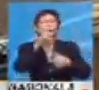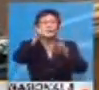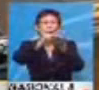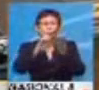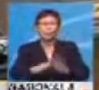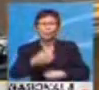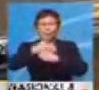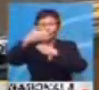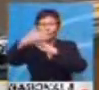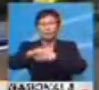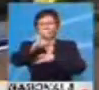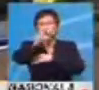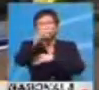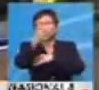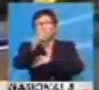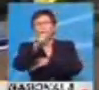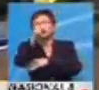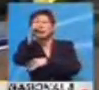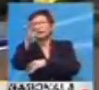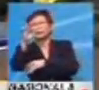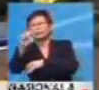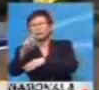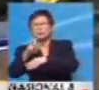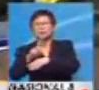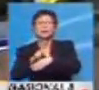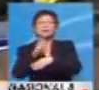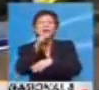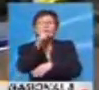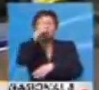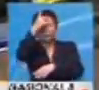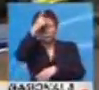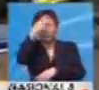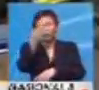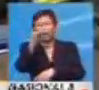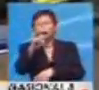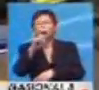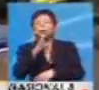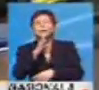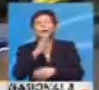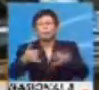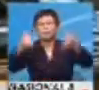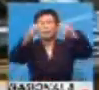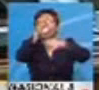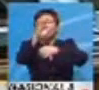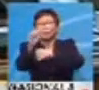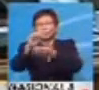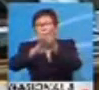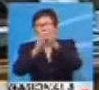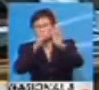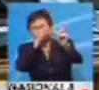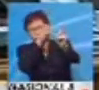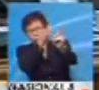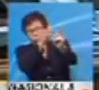selepas IGM KFC di Wisma Darul Amanda menjadi